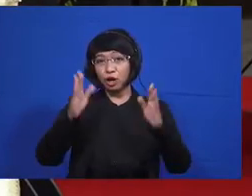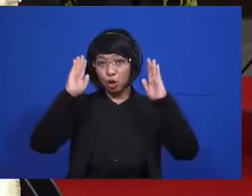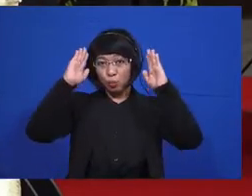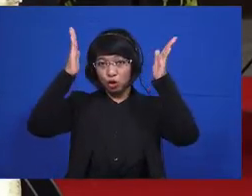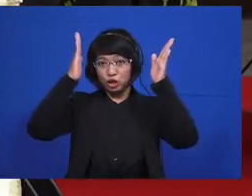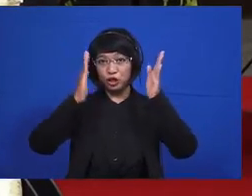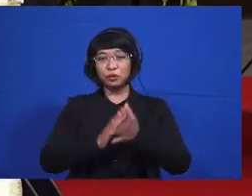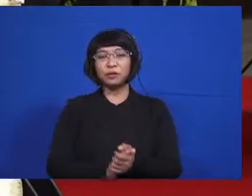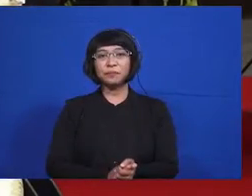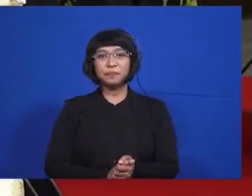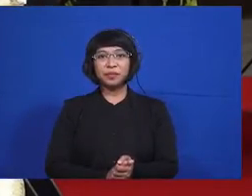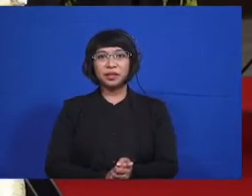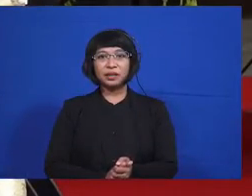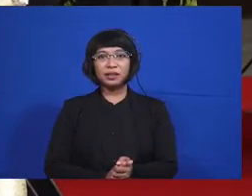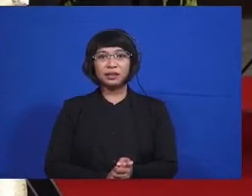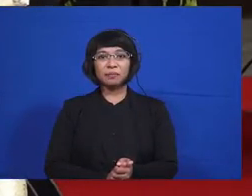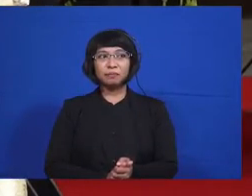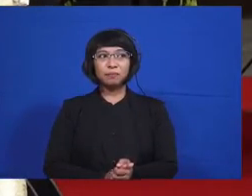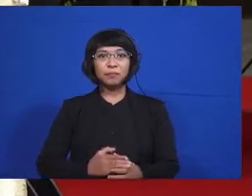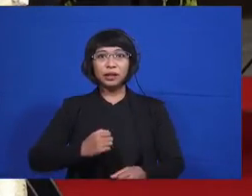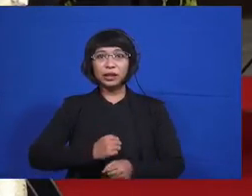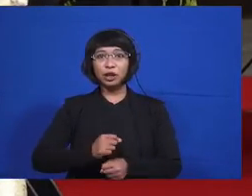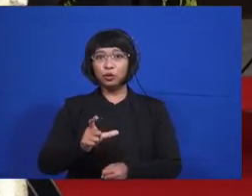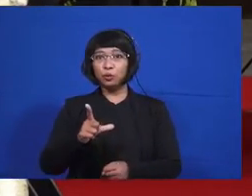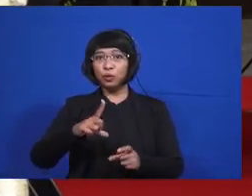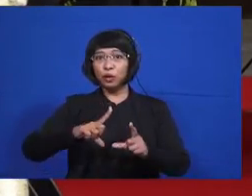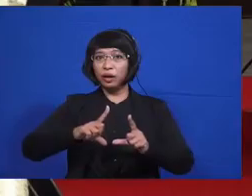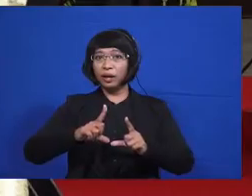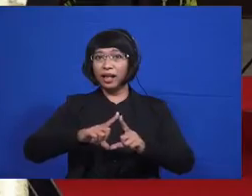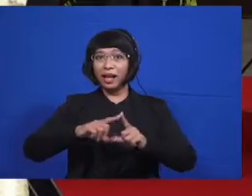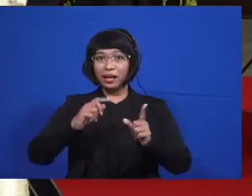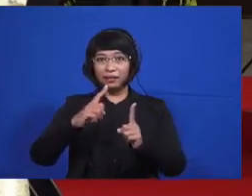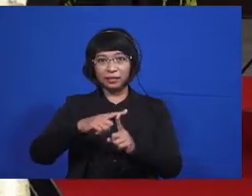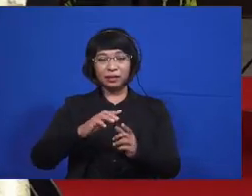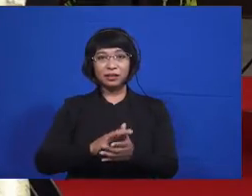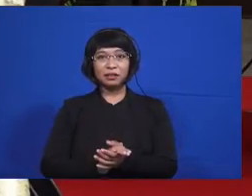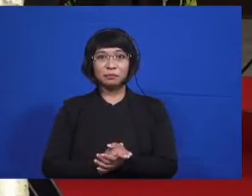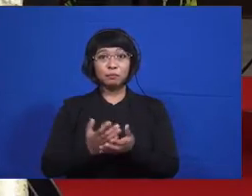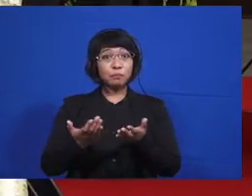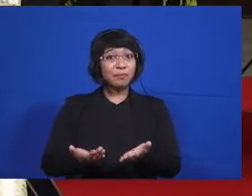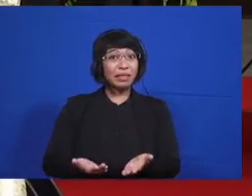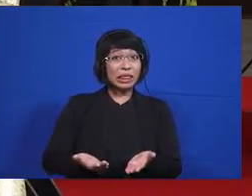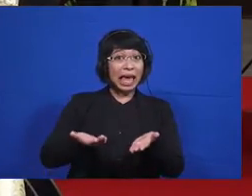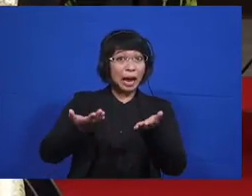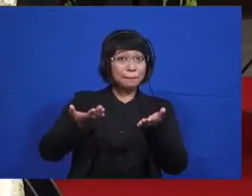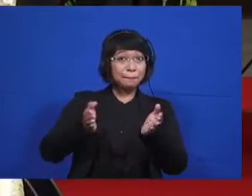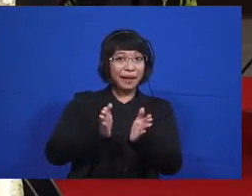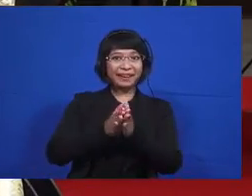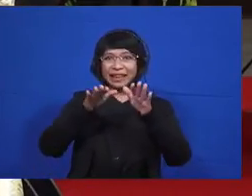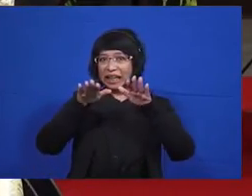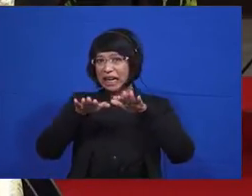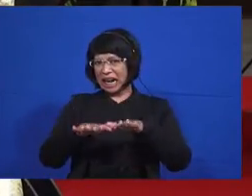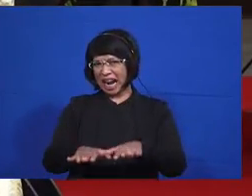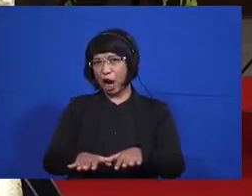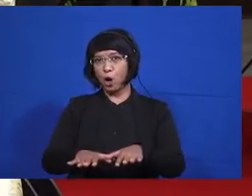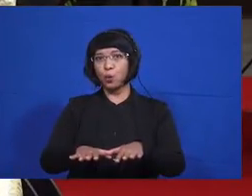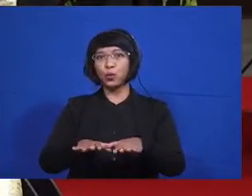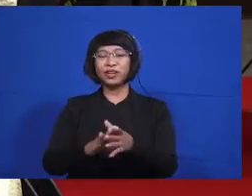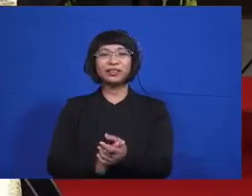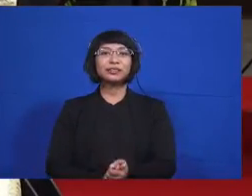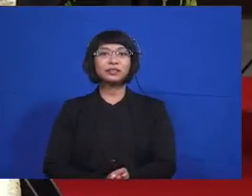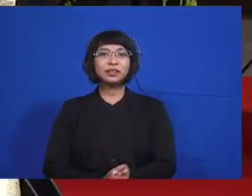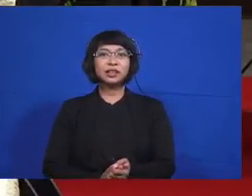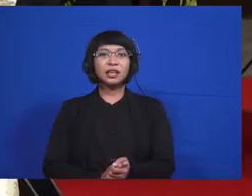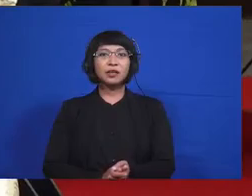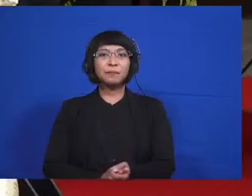pergulatannya itu tidak bisa dipungkiri ada up and down. Up and down itu apa ya? Ya, kadang-kadang bersemangat,